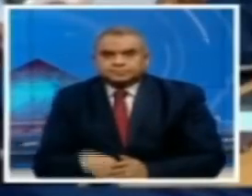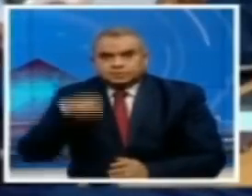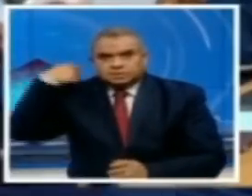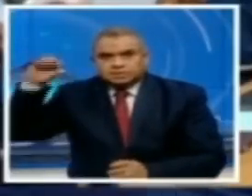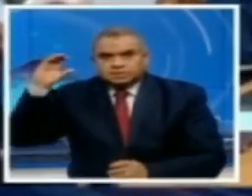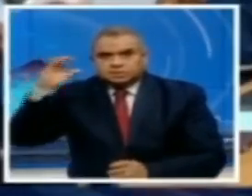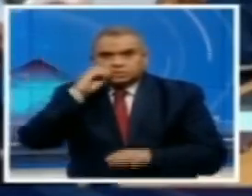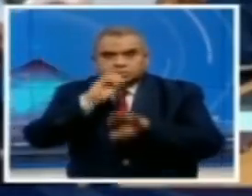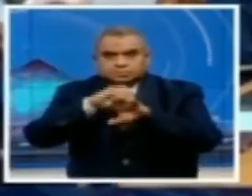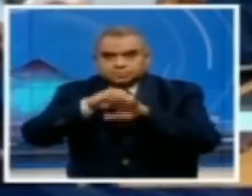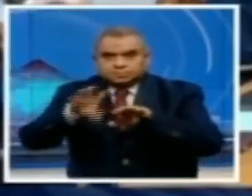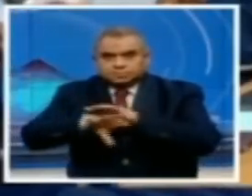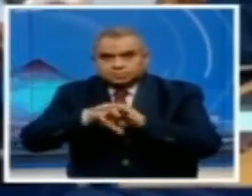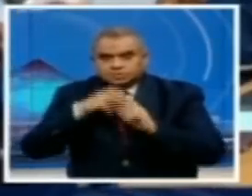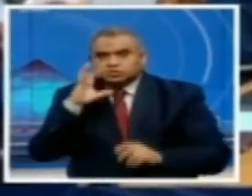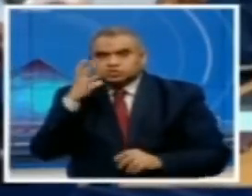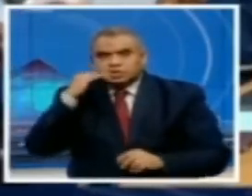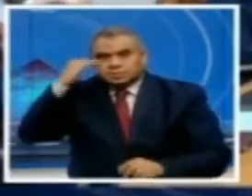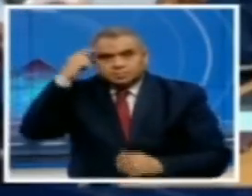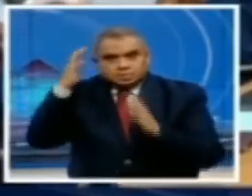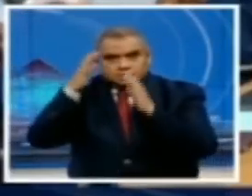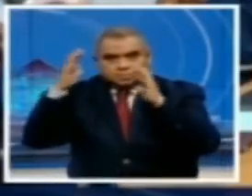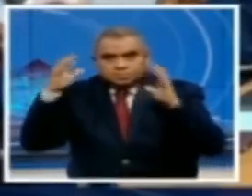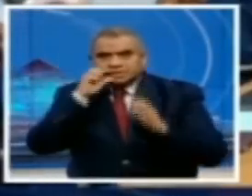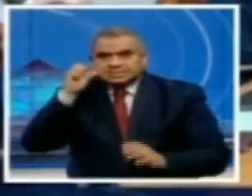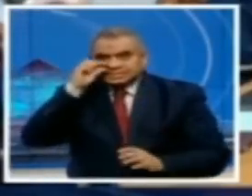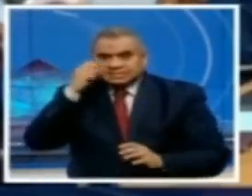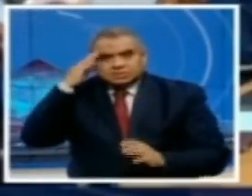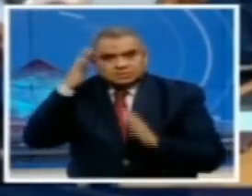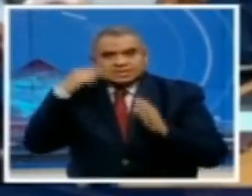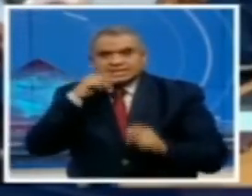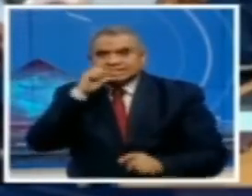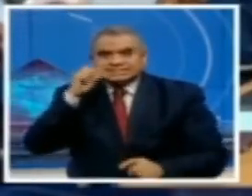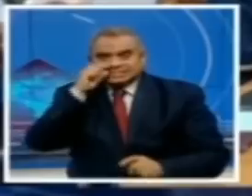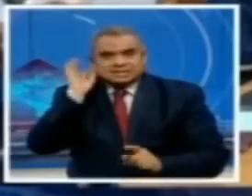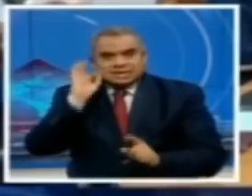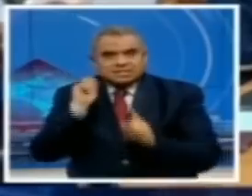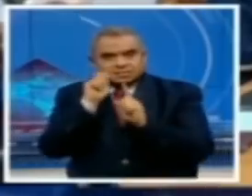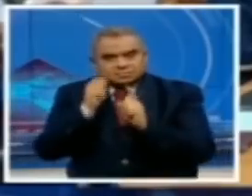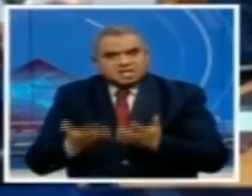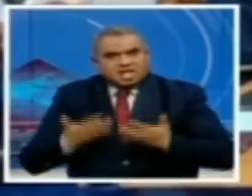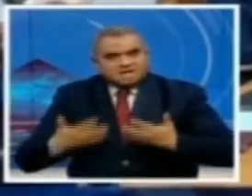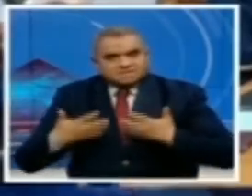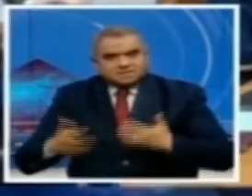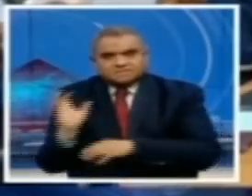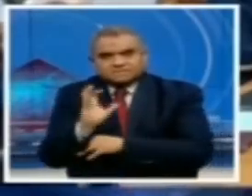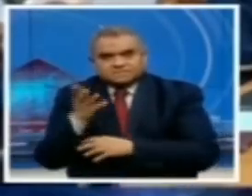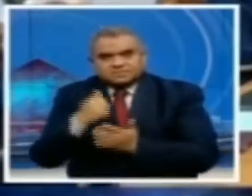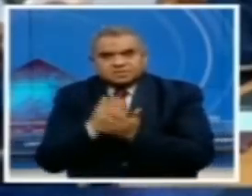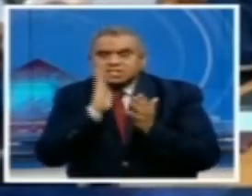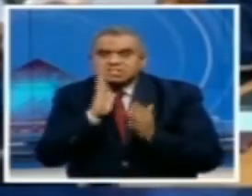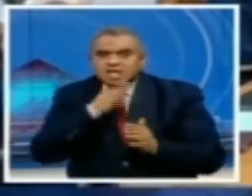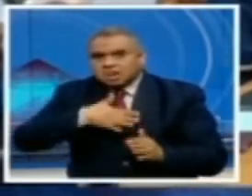الرئيس السيسي يوجه بتكوين جيل من المفكرين الدينيين وصانع الرأي الديني الوسطي المستنير وسقط